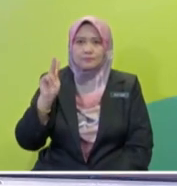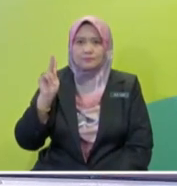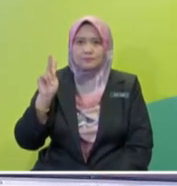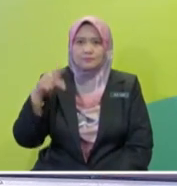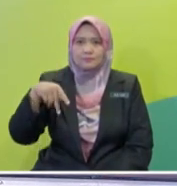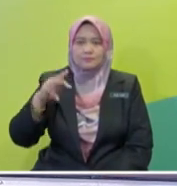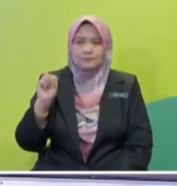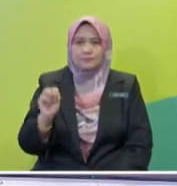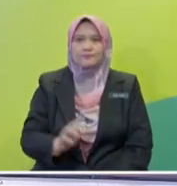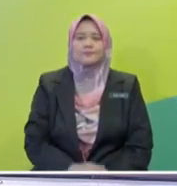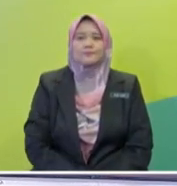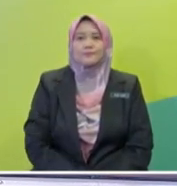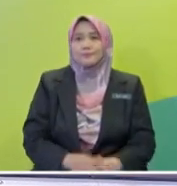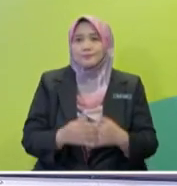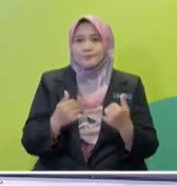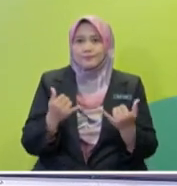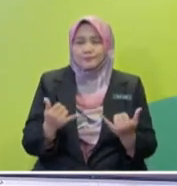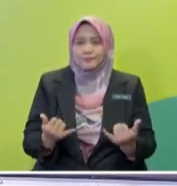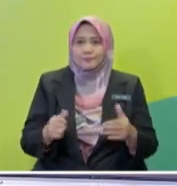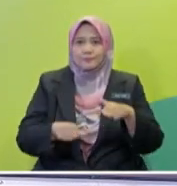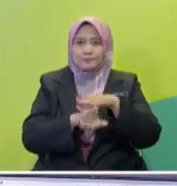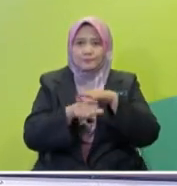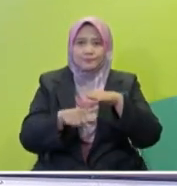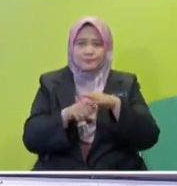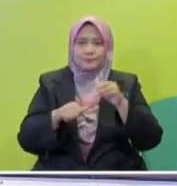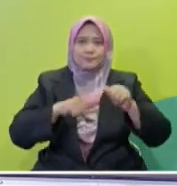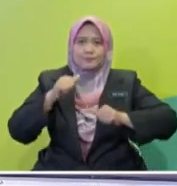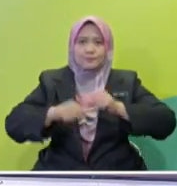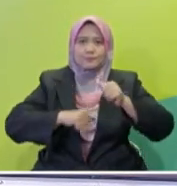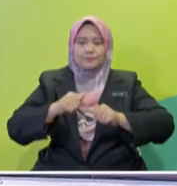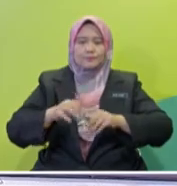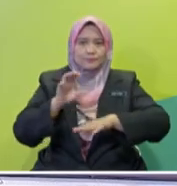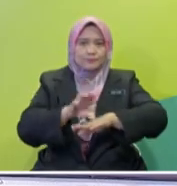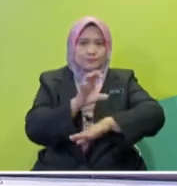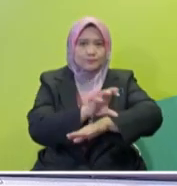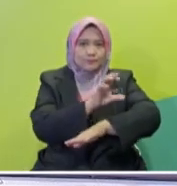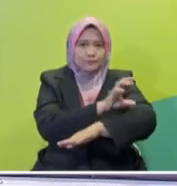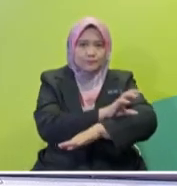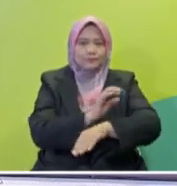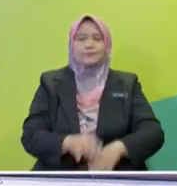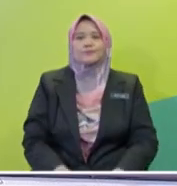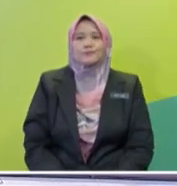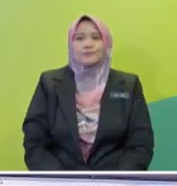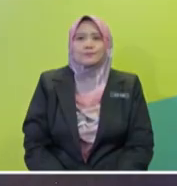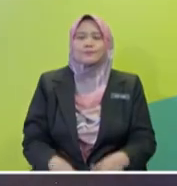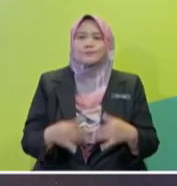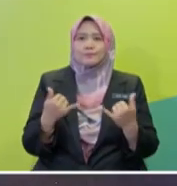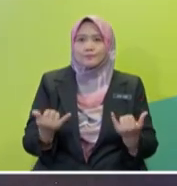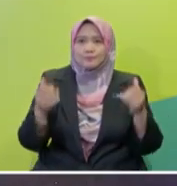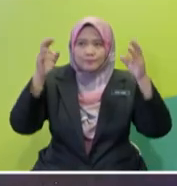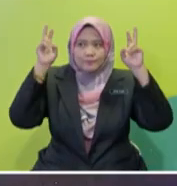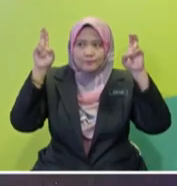bersama-sama Cikgu cek kita teruskan dengan teks dalam atau cara di ML